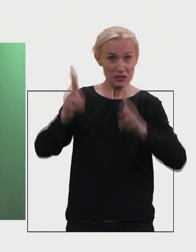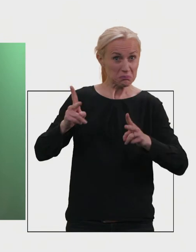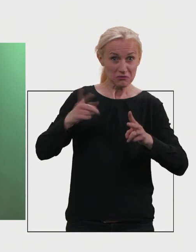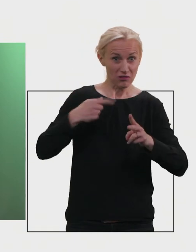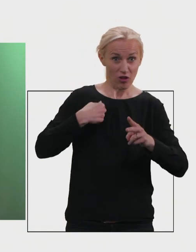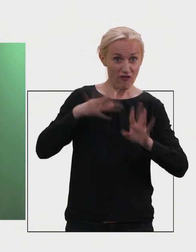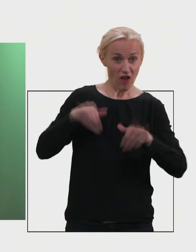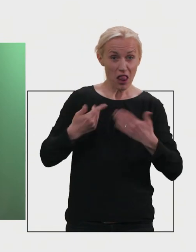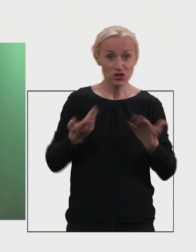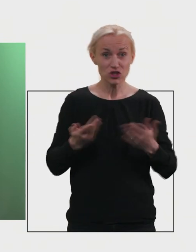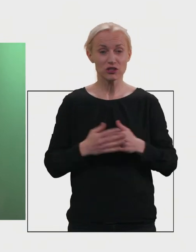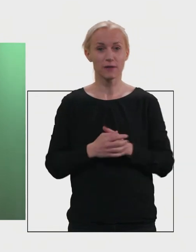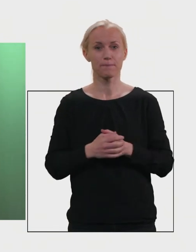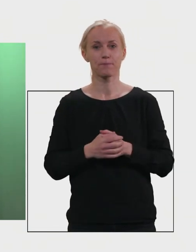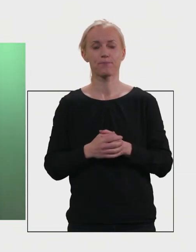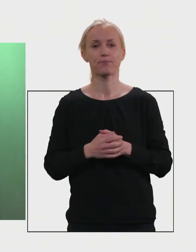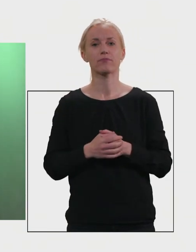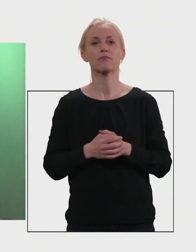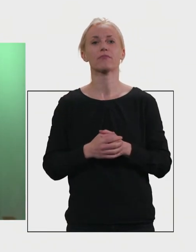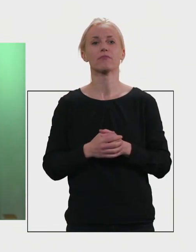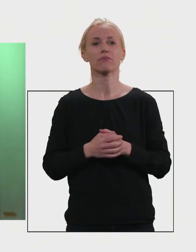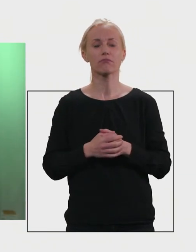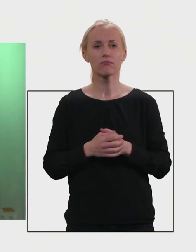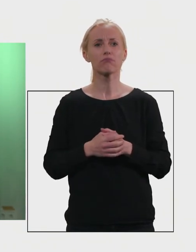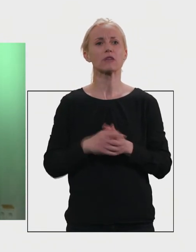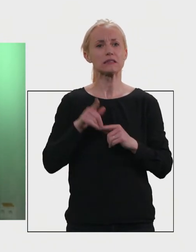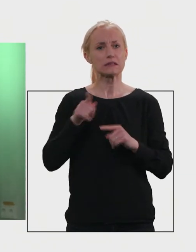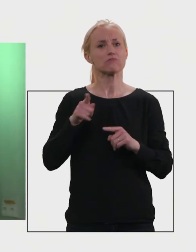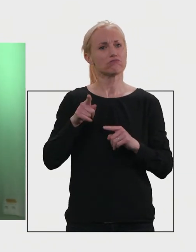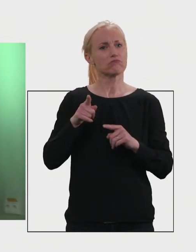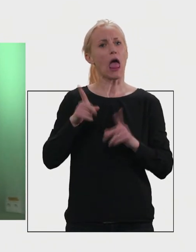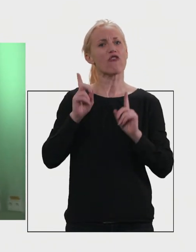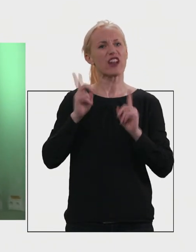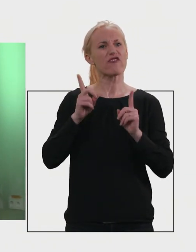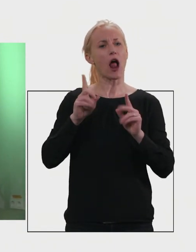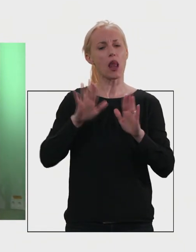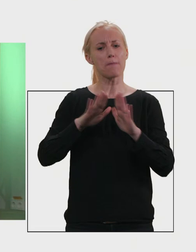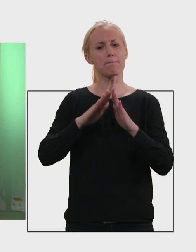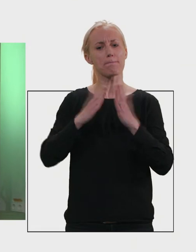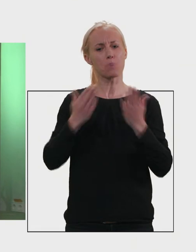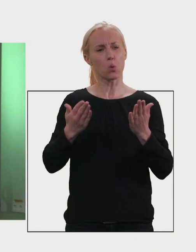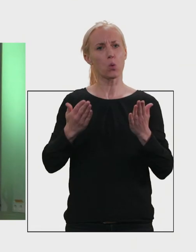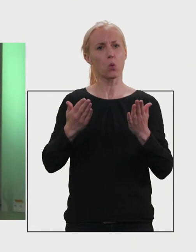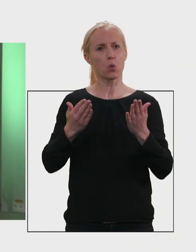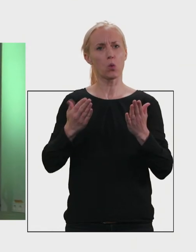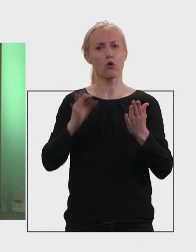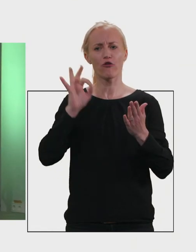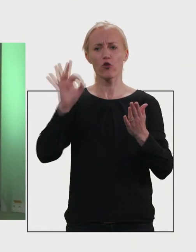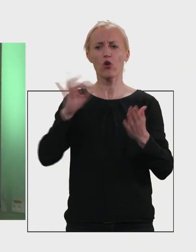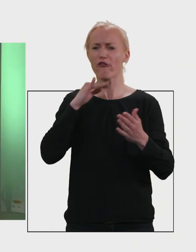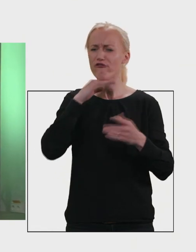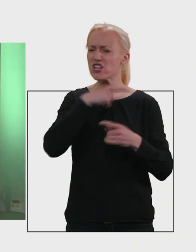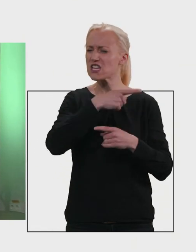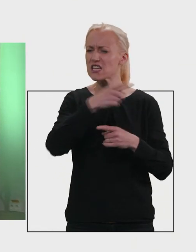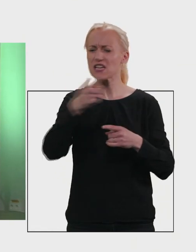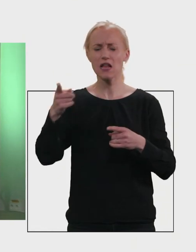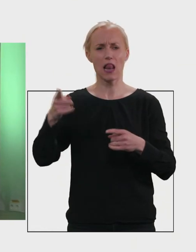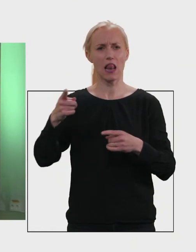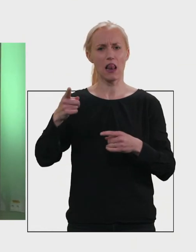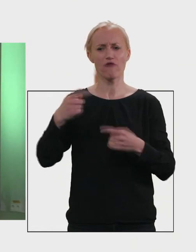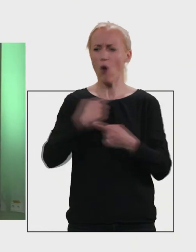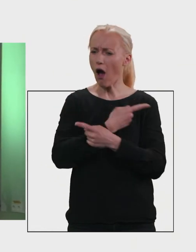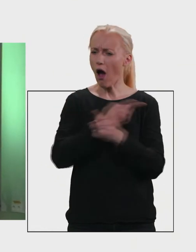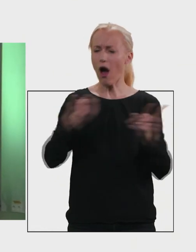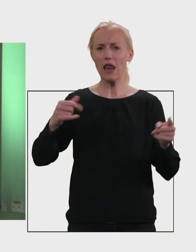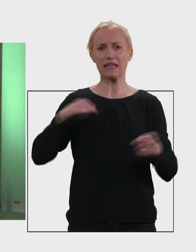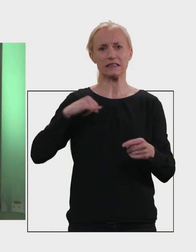falsch? Es ist auf jeden Fall ein Buch, das für viele und für alle interessant sein kann